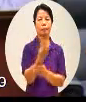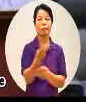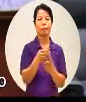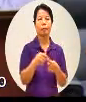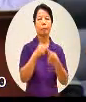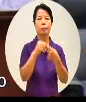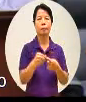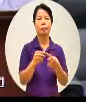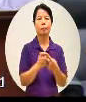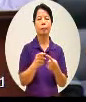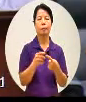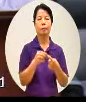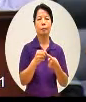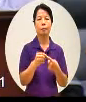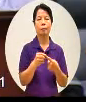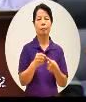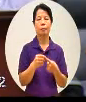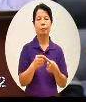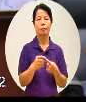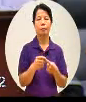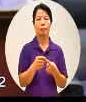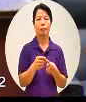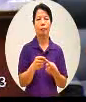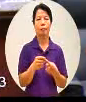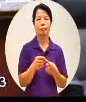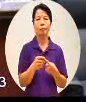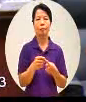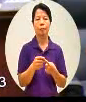一部分就是咱的这个啥？